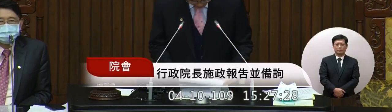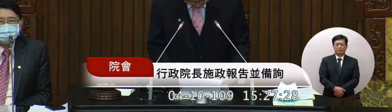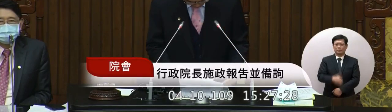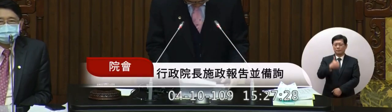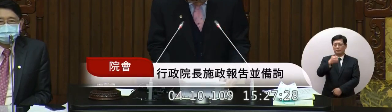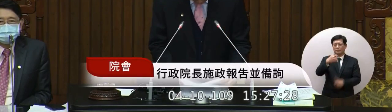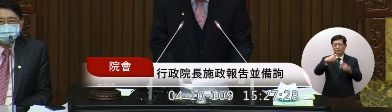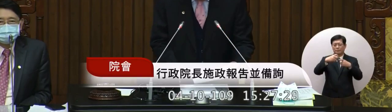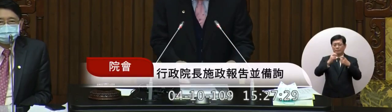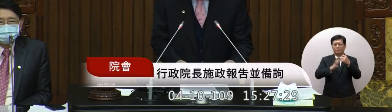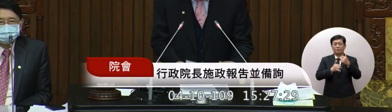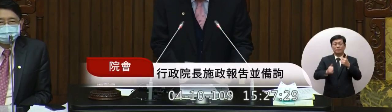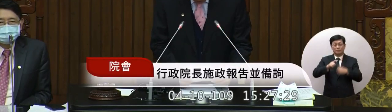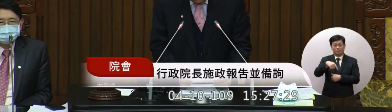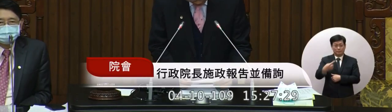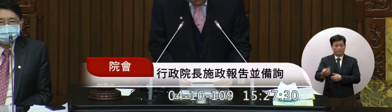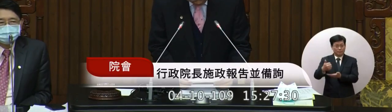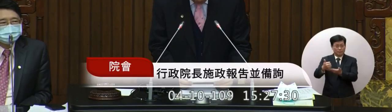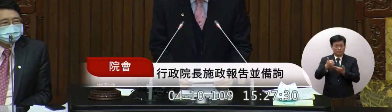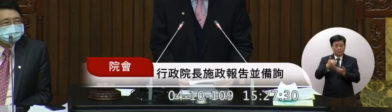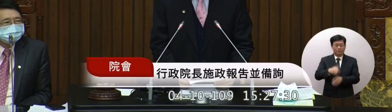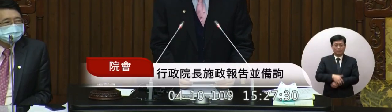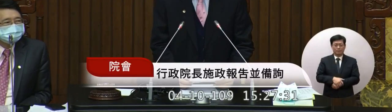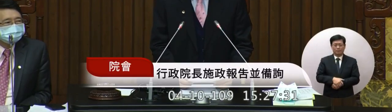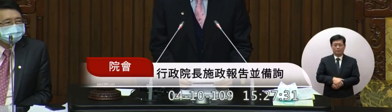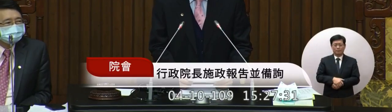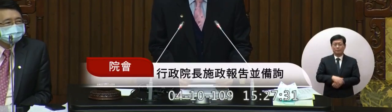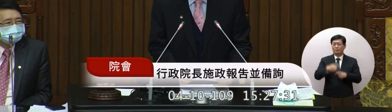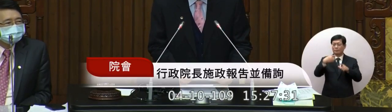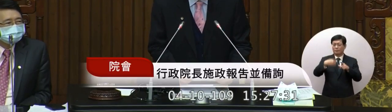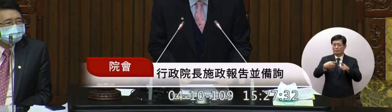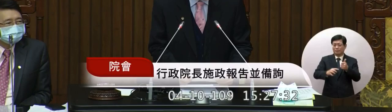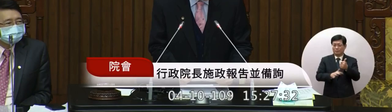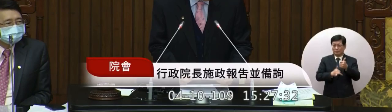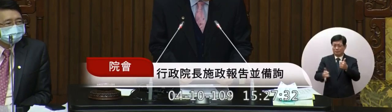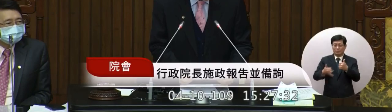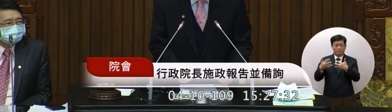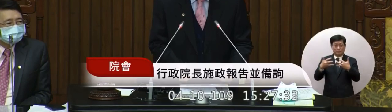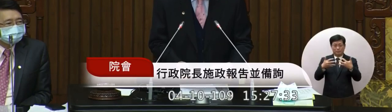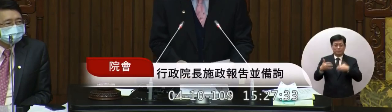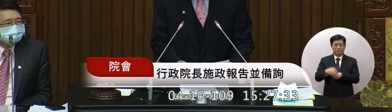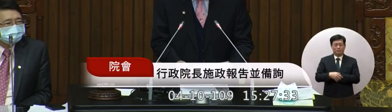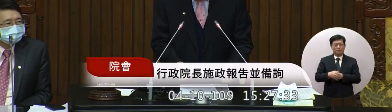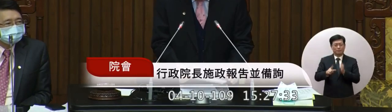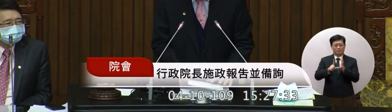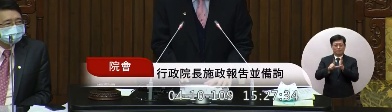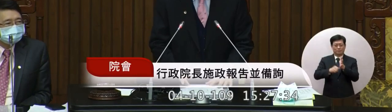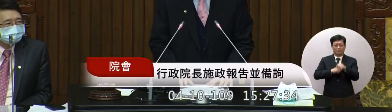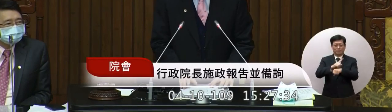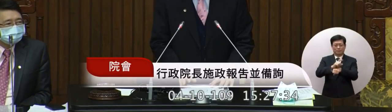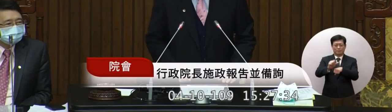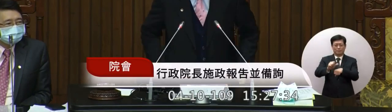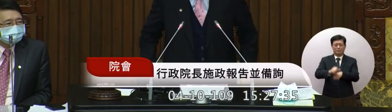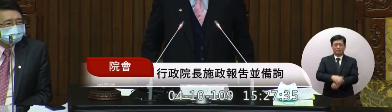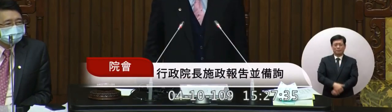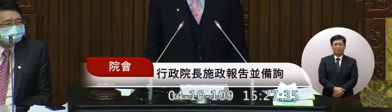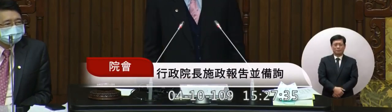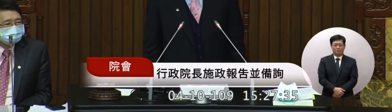谢谢李委员，接下来请叶玉兰委员质询，询答时间